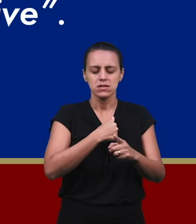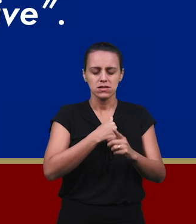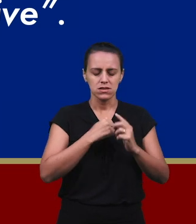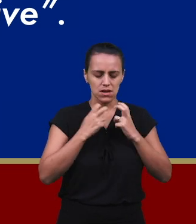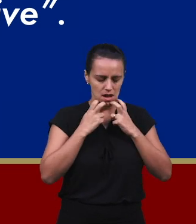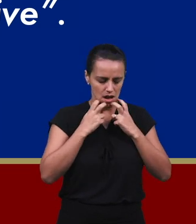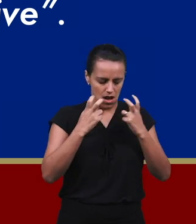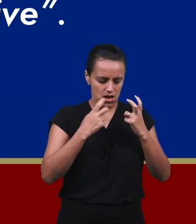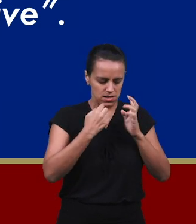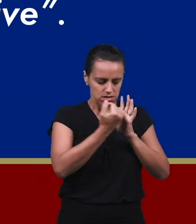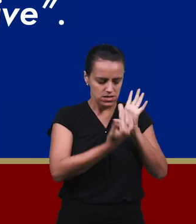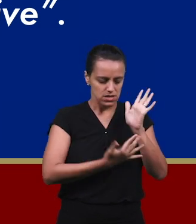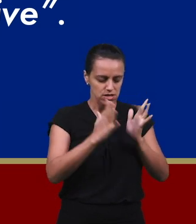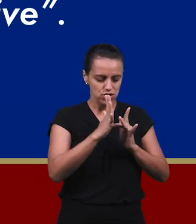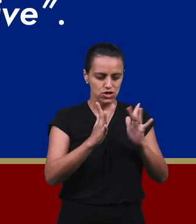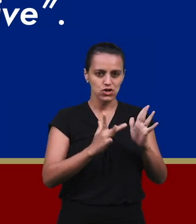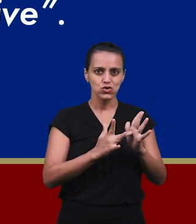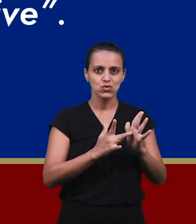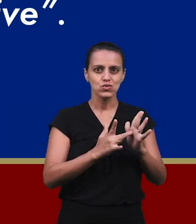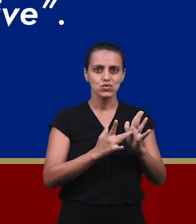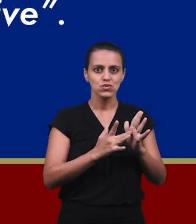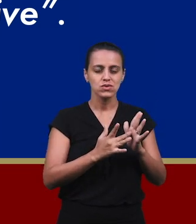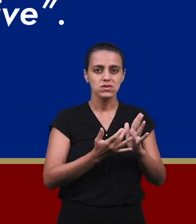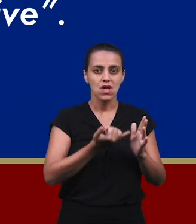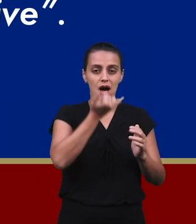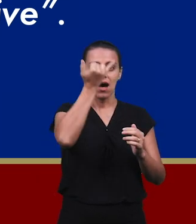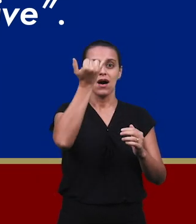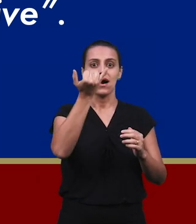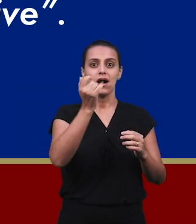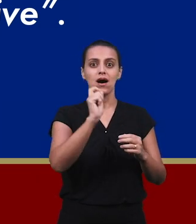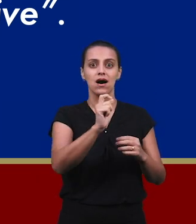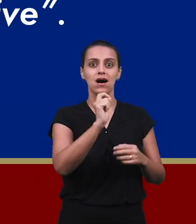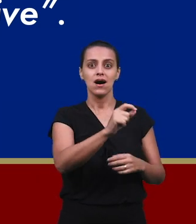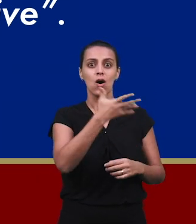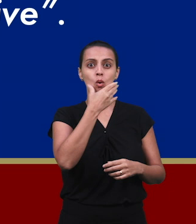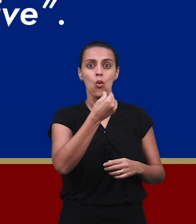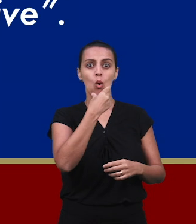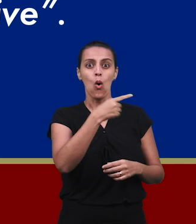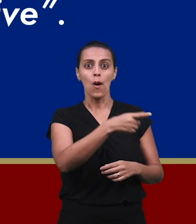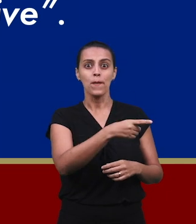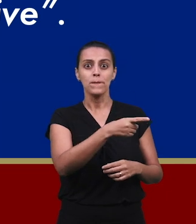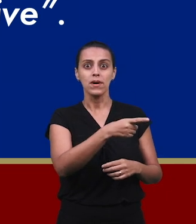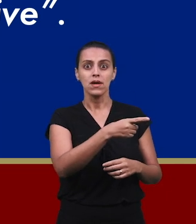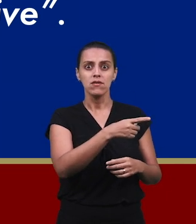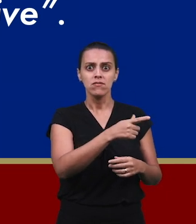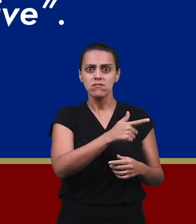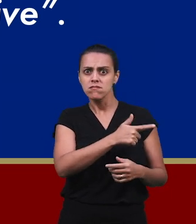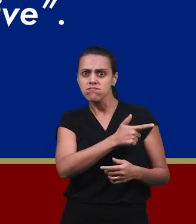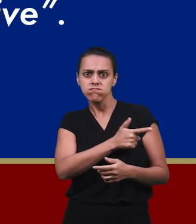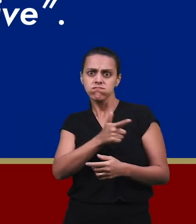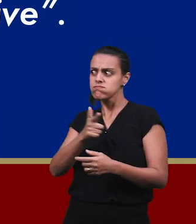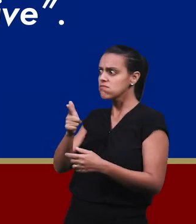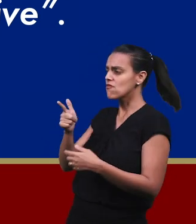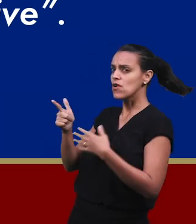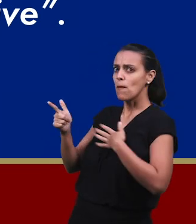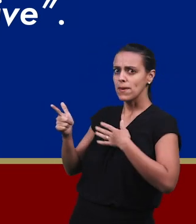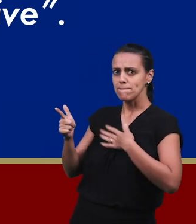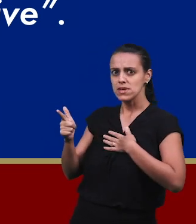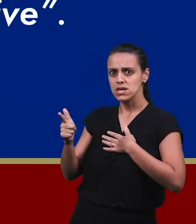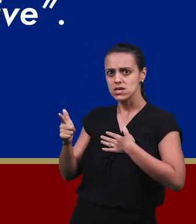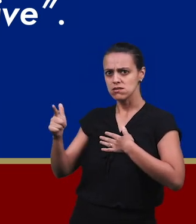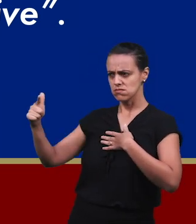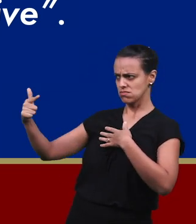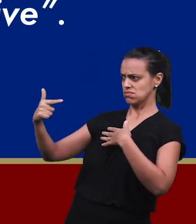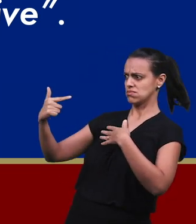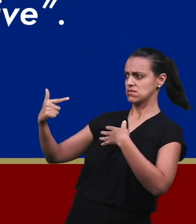dans mon cœur, je priais par le sang de Jésus. Soudain, les voleurs se sont retournés vers moi. Regardez quelle chose merveilleuse, Daniel,